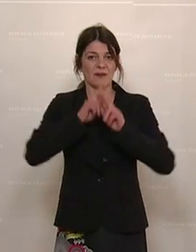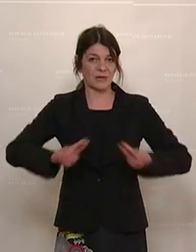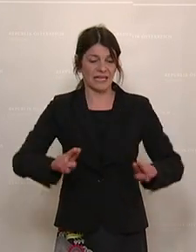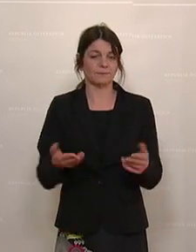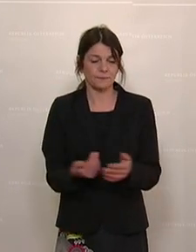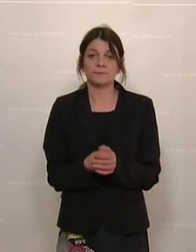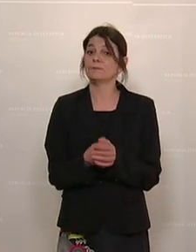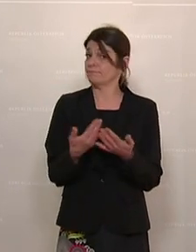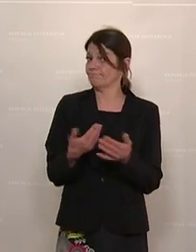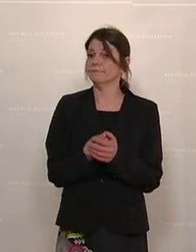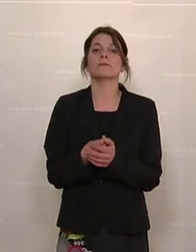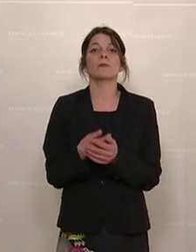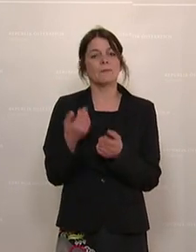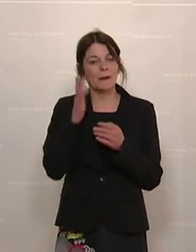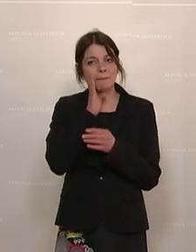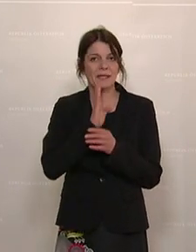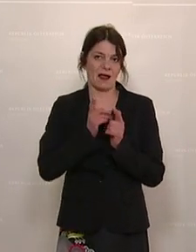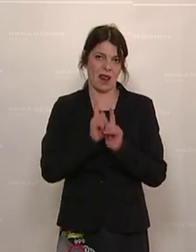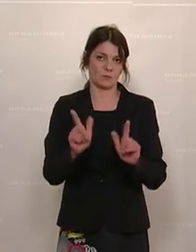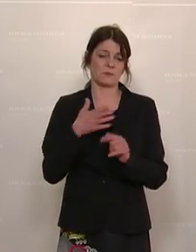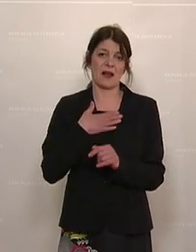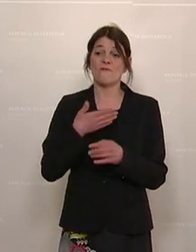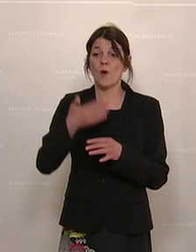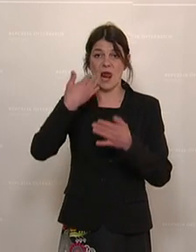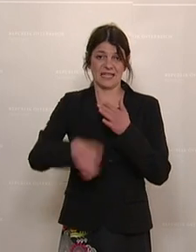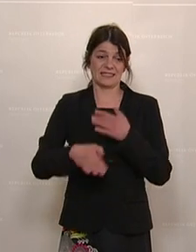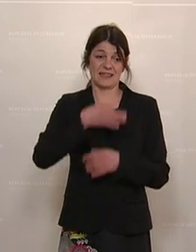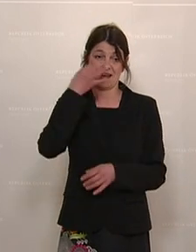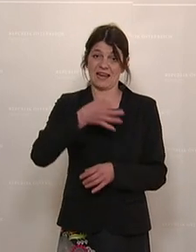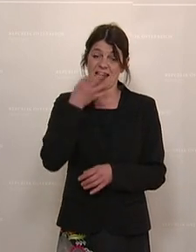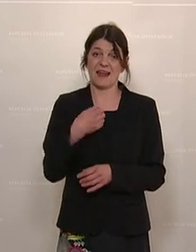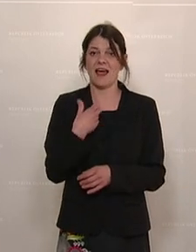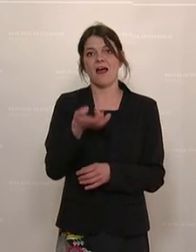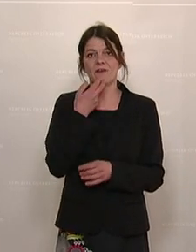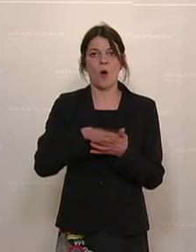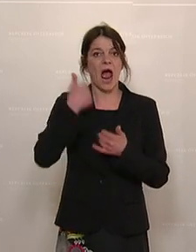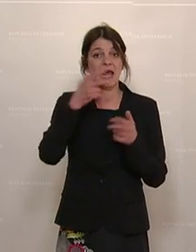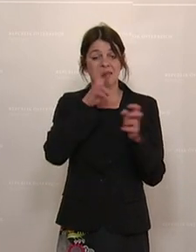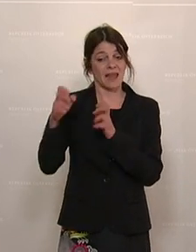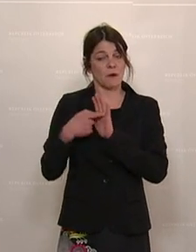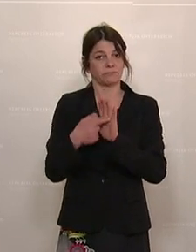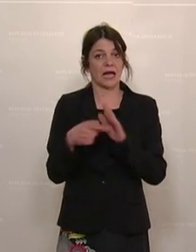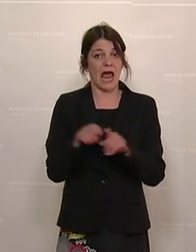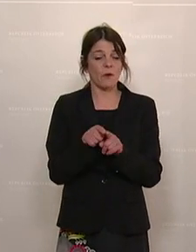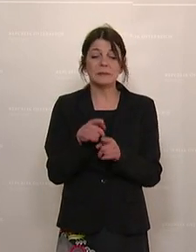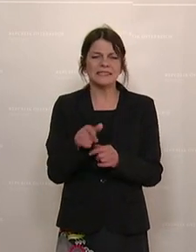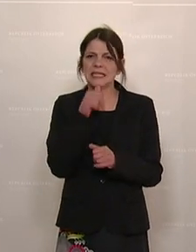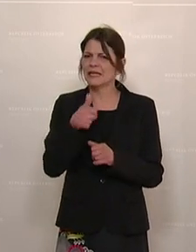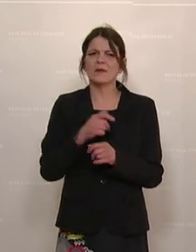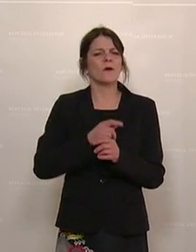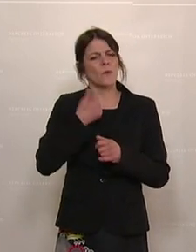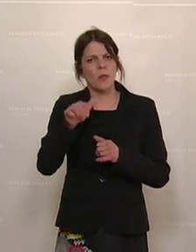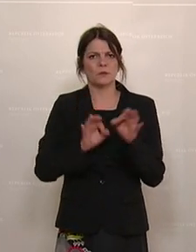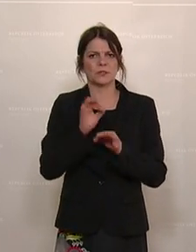gestattet mir bitte oder gestatten sie mir bitte meiner vorletzten rede noch auf ein thema zu sprechen zu kommen sie setzten unmittelbar damit zu tun hat